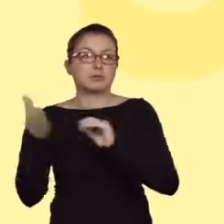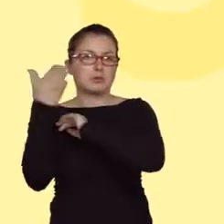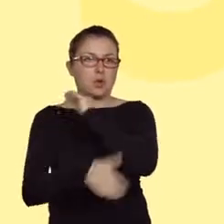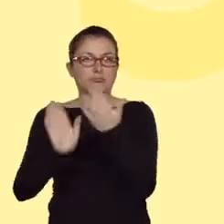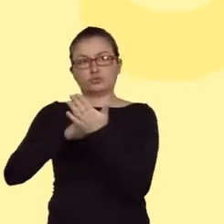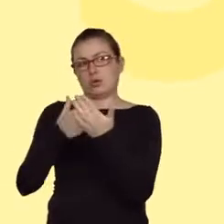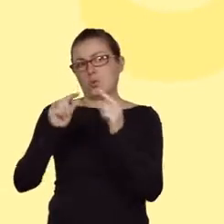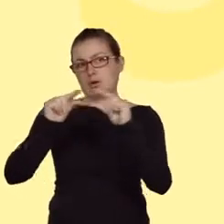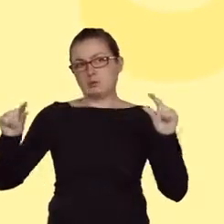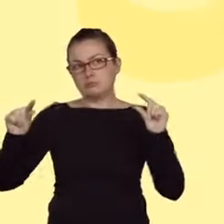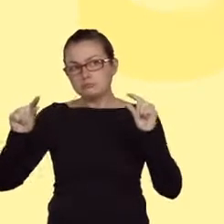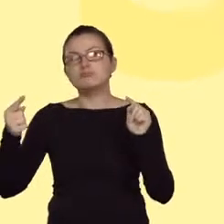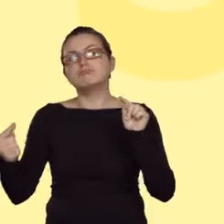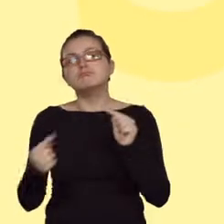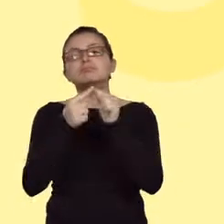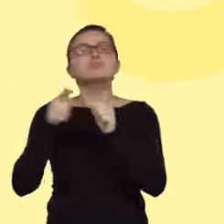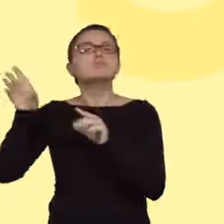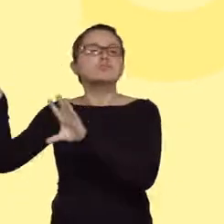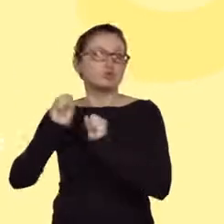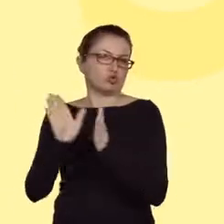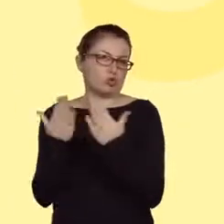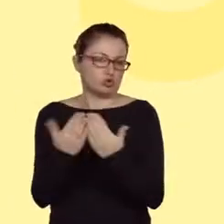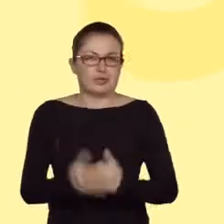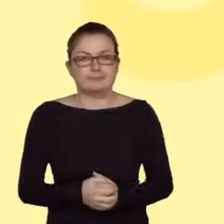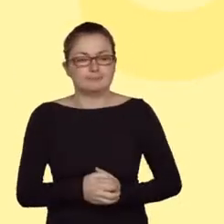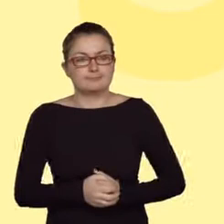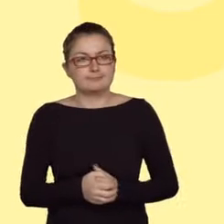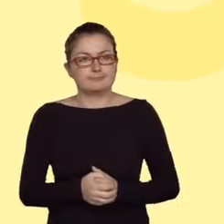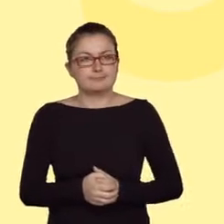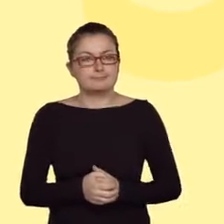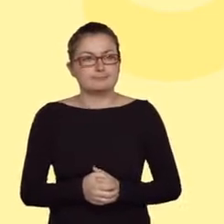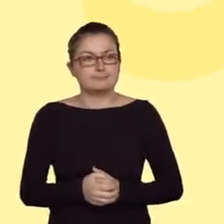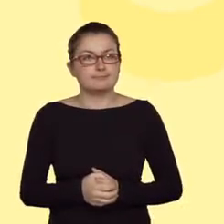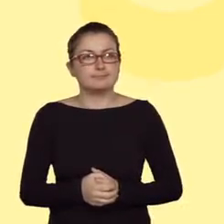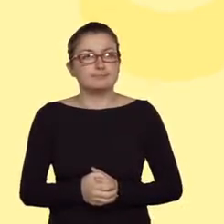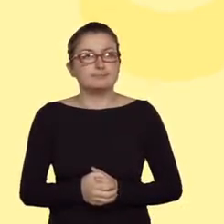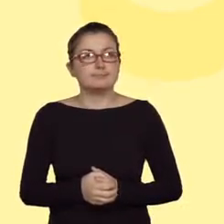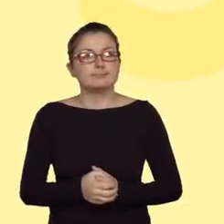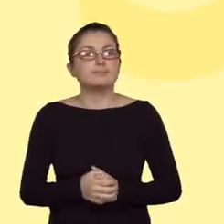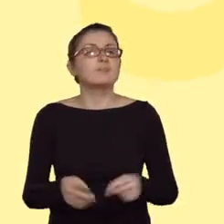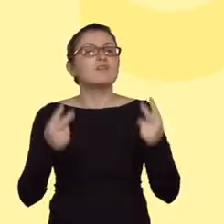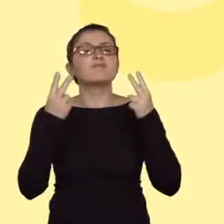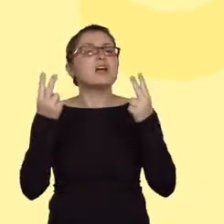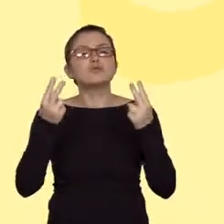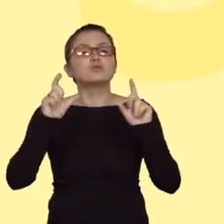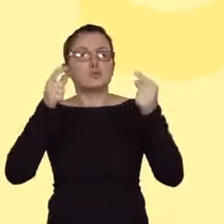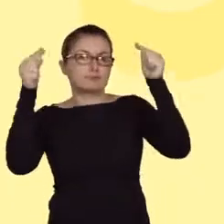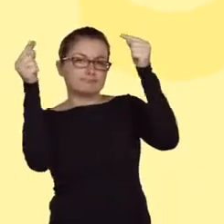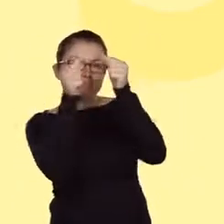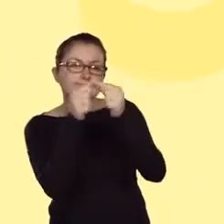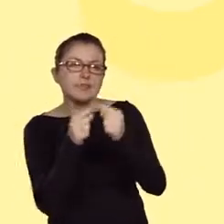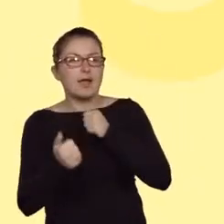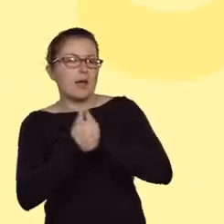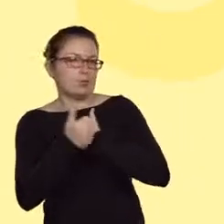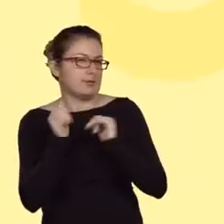odwołanie do utworu. Istotną sprawą ważącą na doborze argumentów jest zadbanie, aby wynikały one z analizy dołączonego